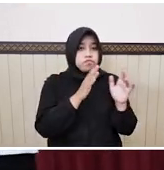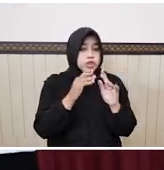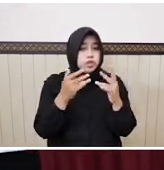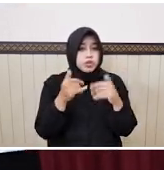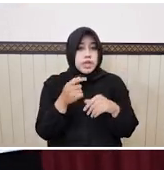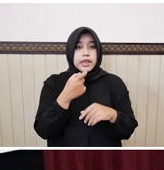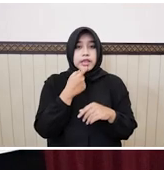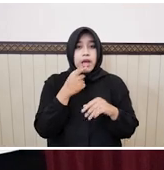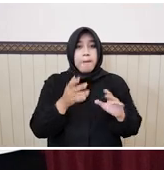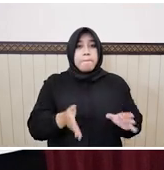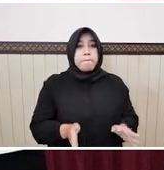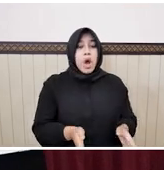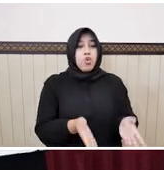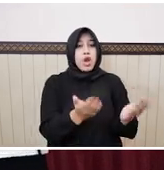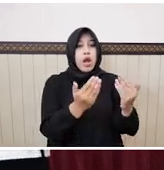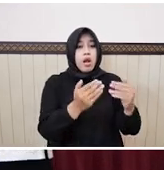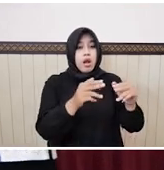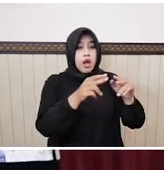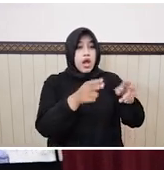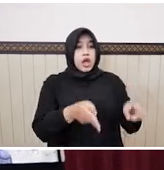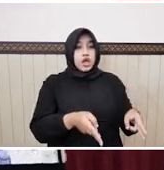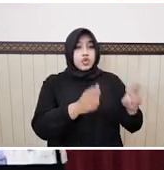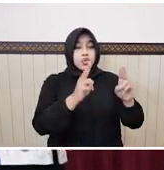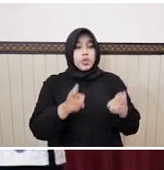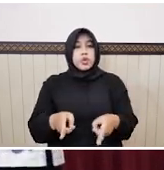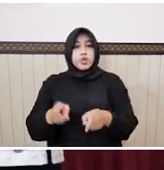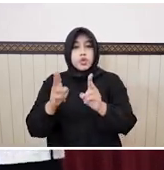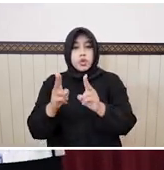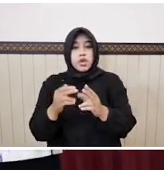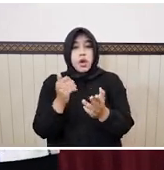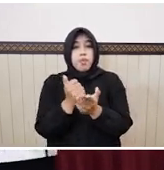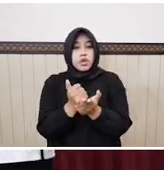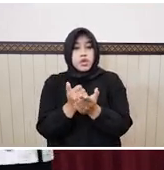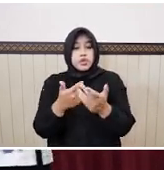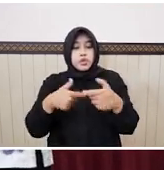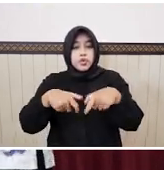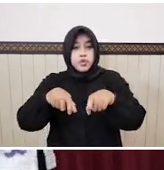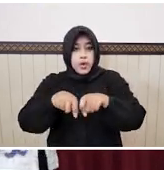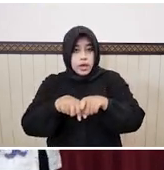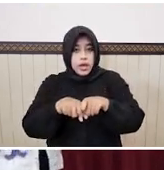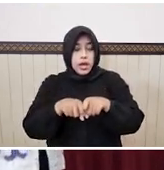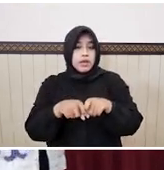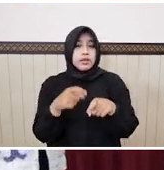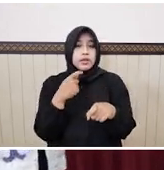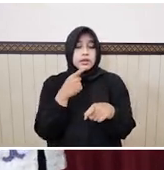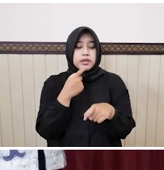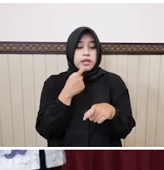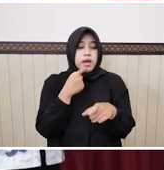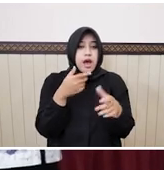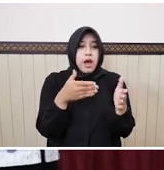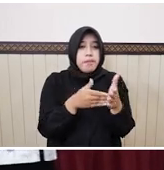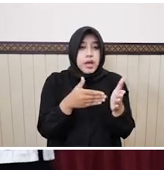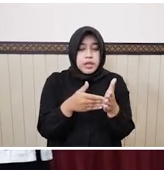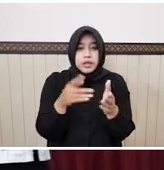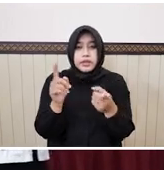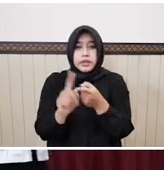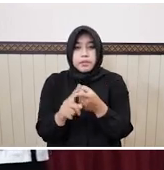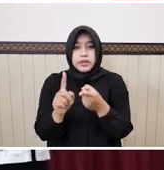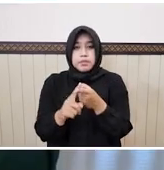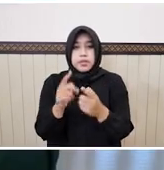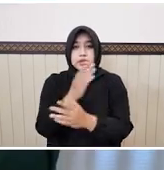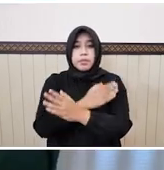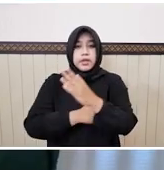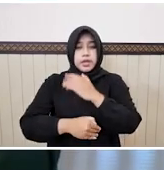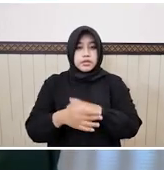bangunan ya soal bangunan yang disesuaikan dengan hambatan kawan-kawan yang